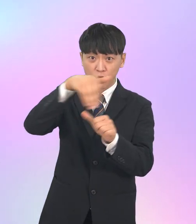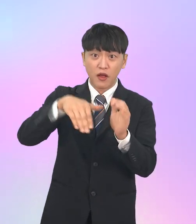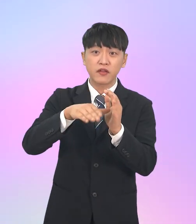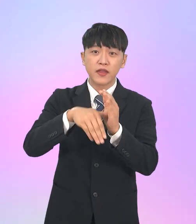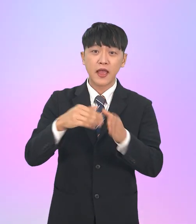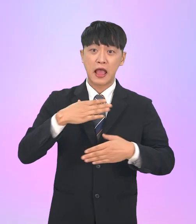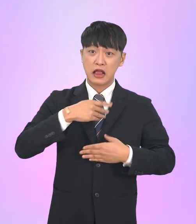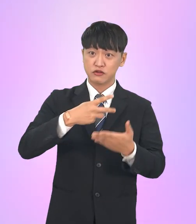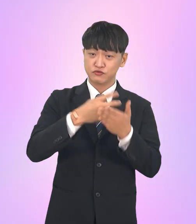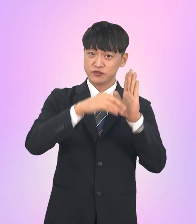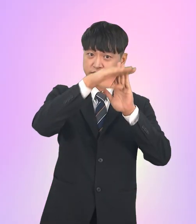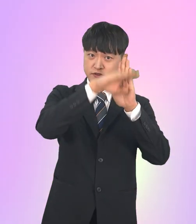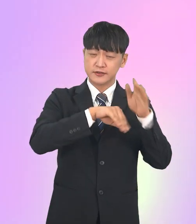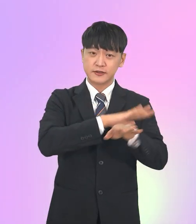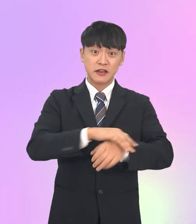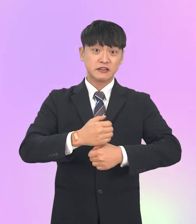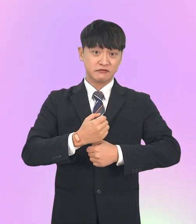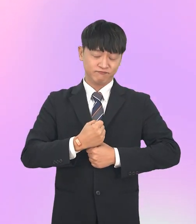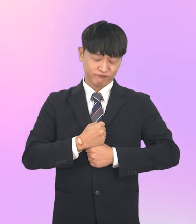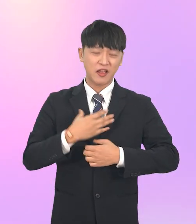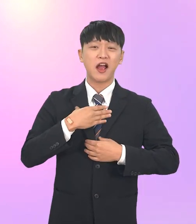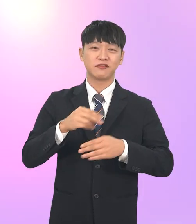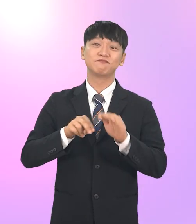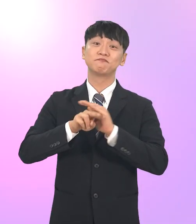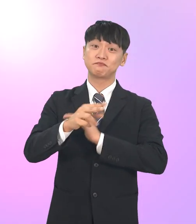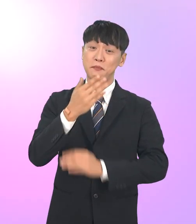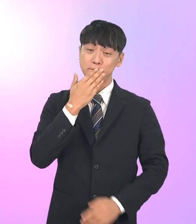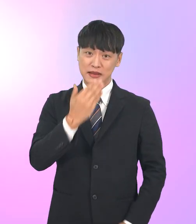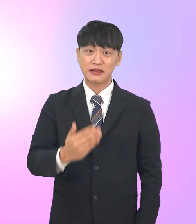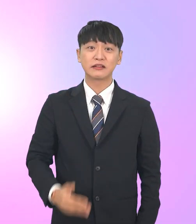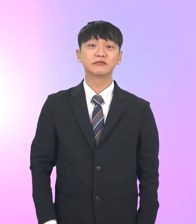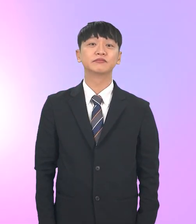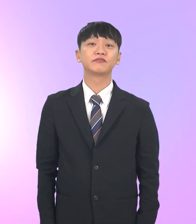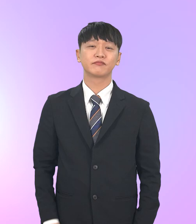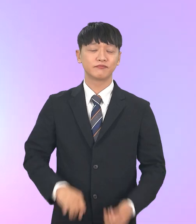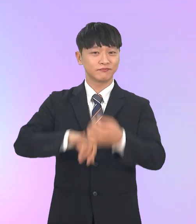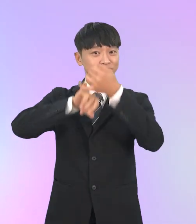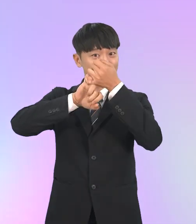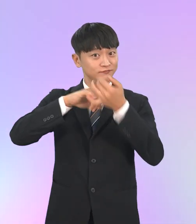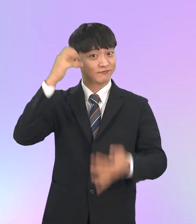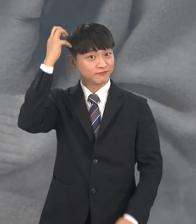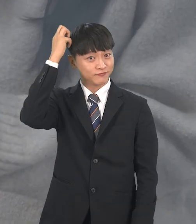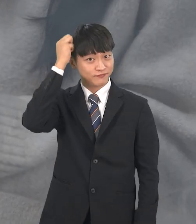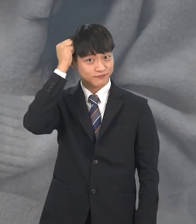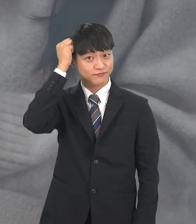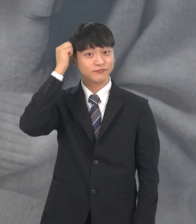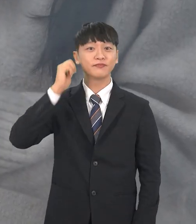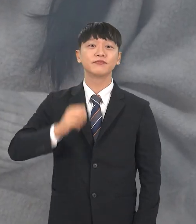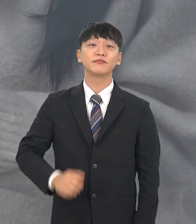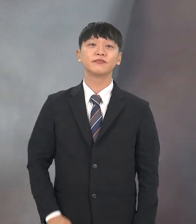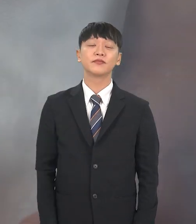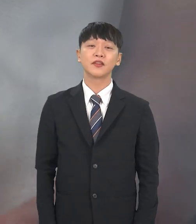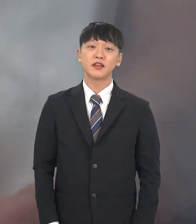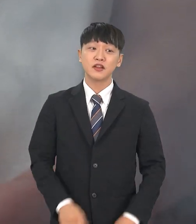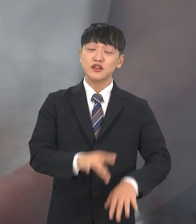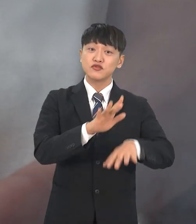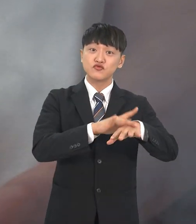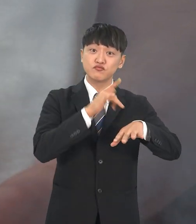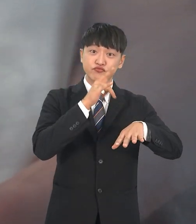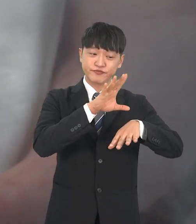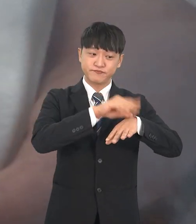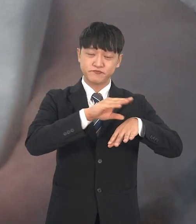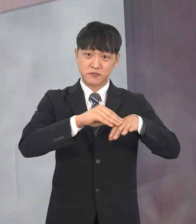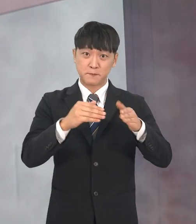상황에서도 안전 수칙만 잘 지키면 안전하게 대피할 수 있다는 사실 꼭 기억하세요. 젖은